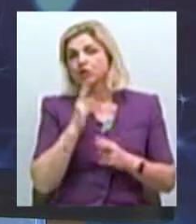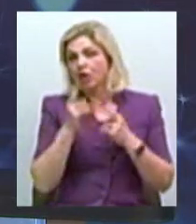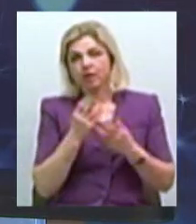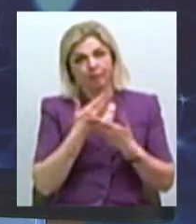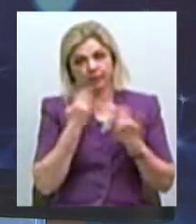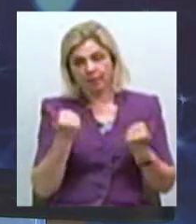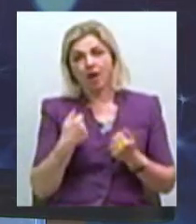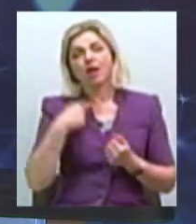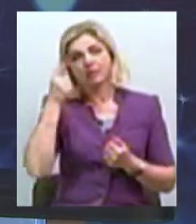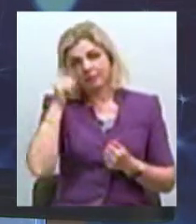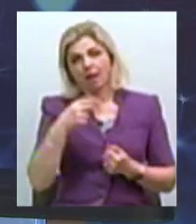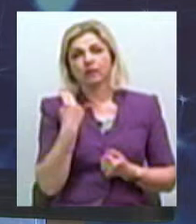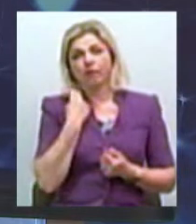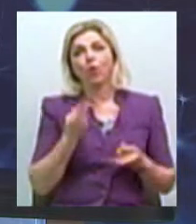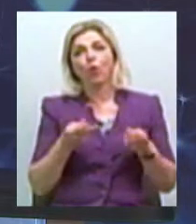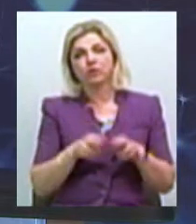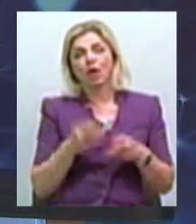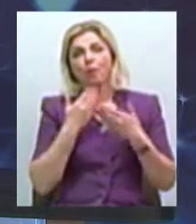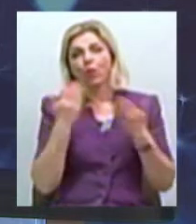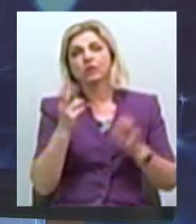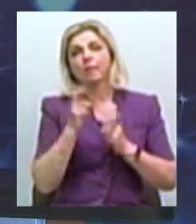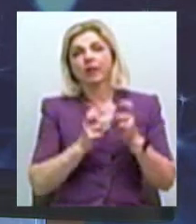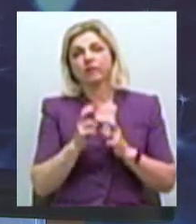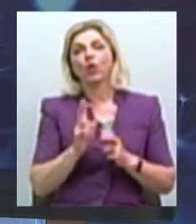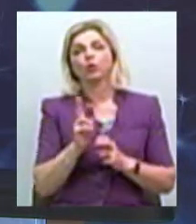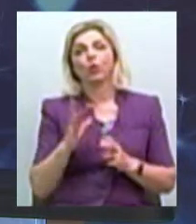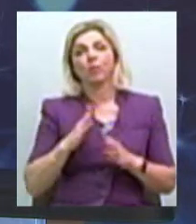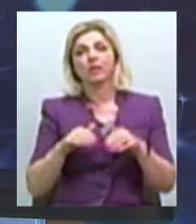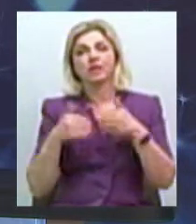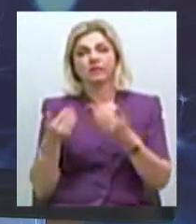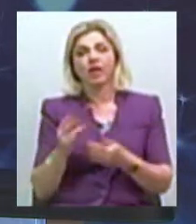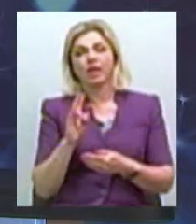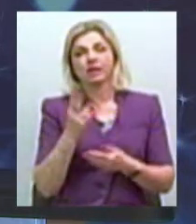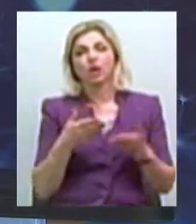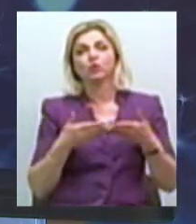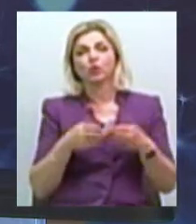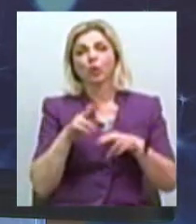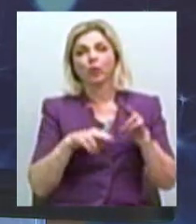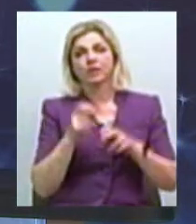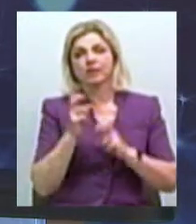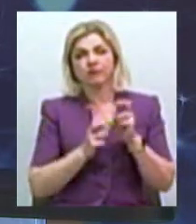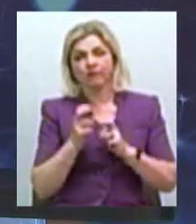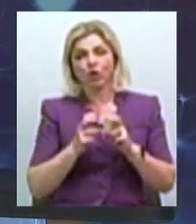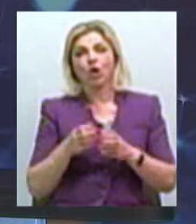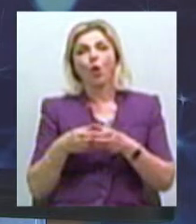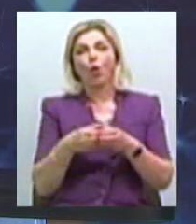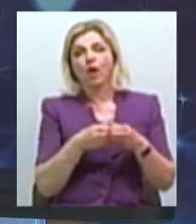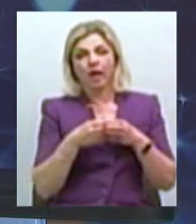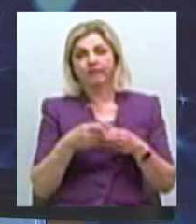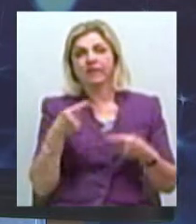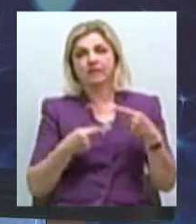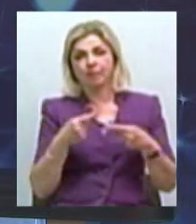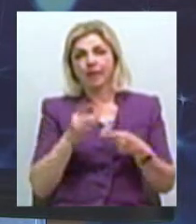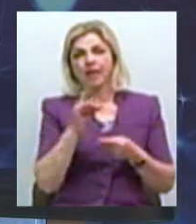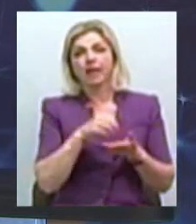заборгованість залишається. Останнє підприємство, яке до нас зверталося, це Миколаївський суднобудівний завод. Колективний трудовий спір знятий з реєстрації